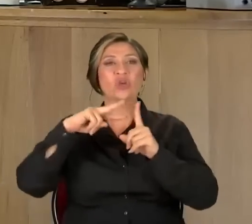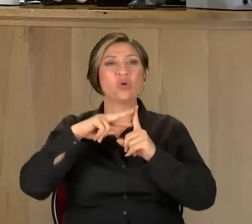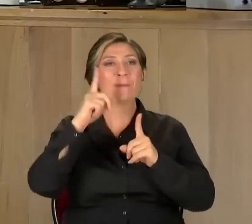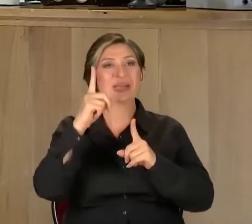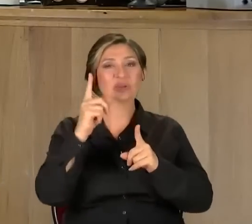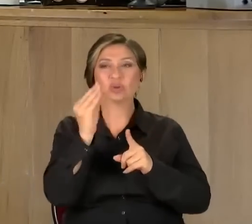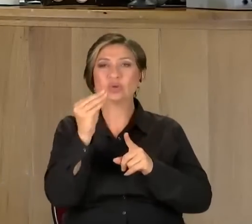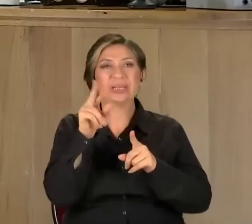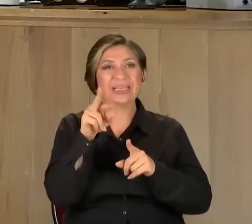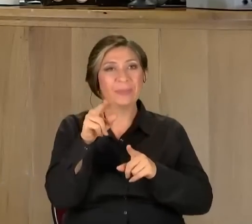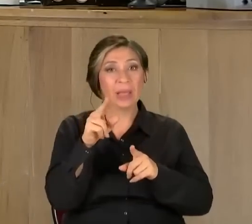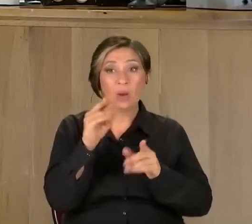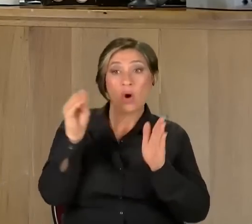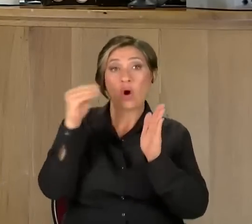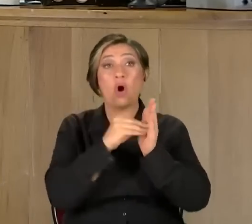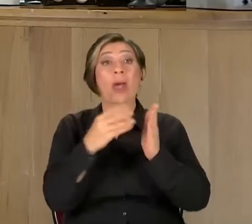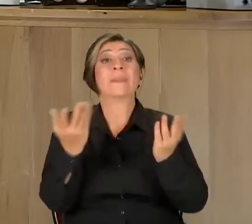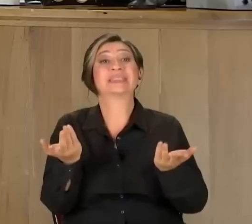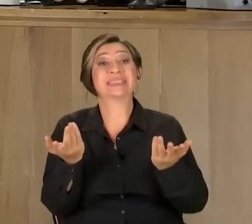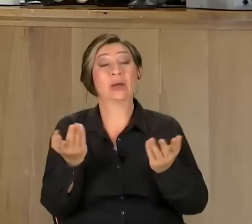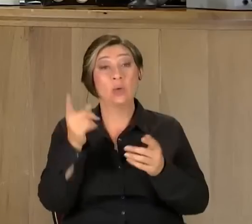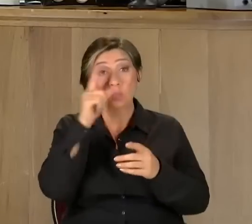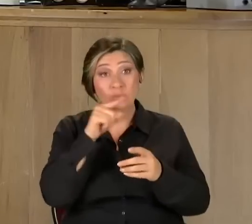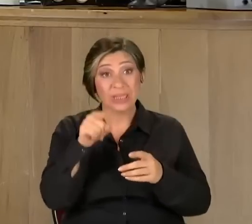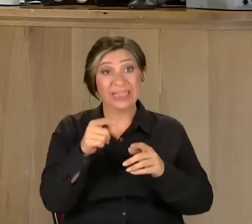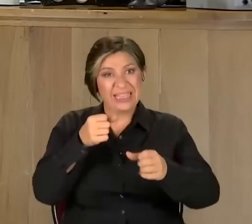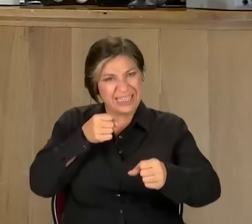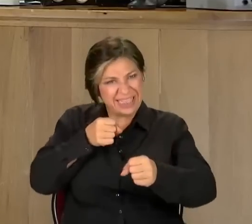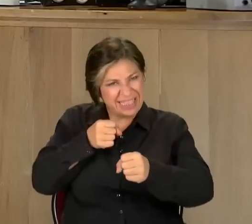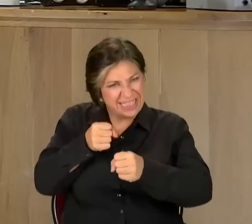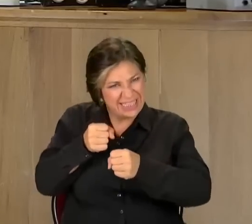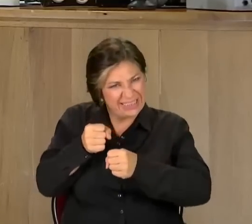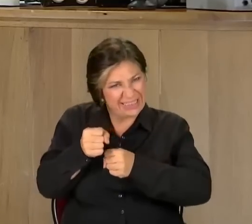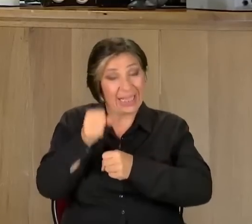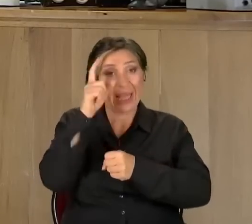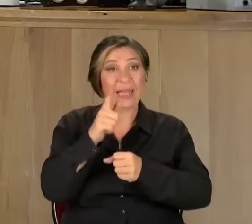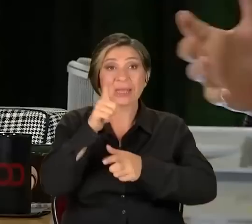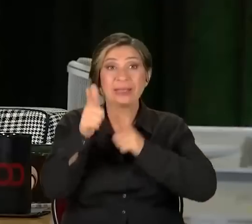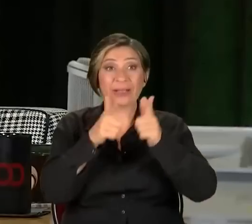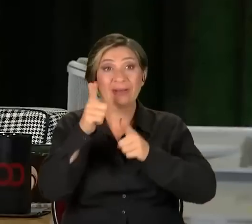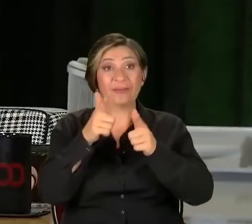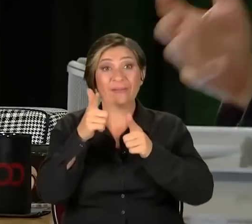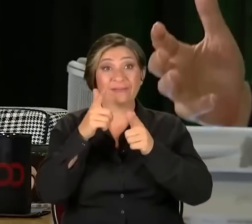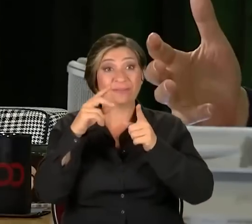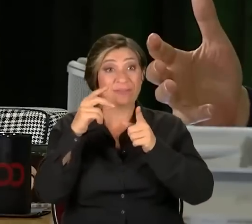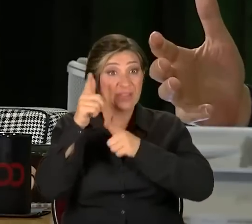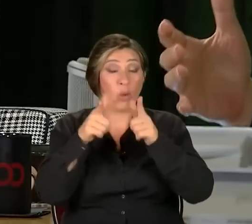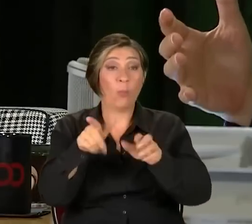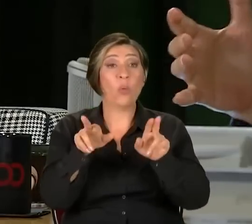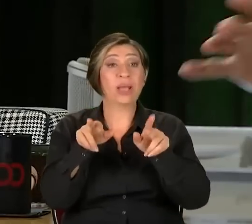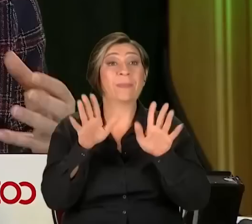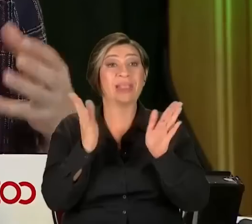bir çocuk gibi konumlayamazdı zaten. Dolayısıyla buna direndi. İlk çektiği YouTube'a giriyorum videoları da